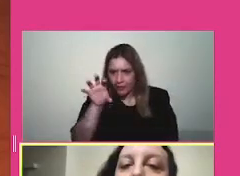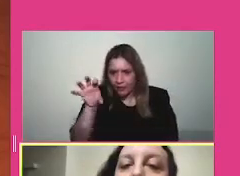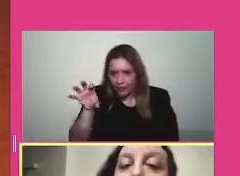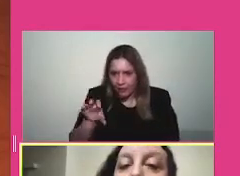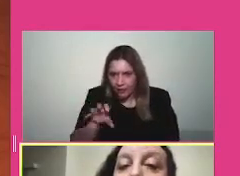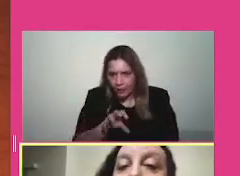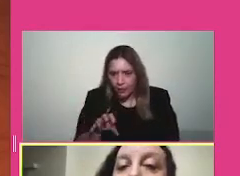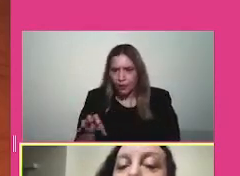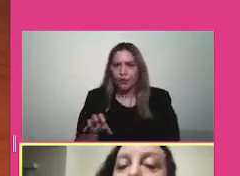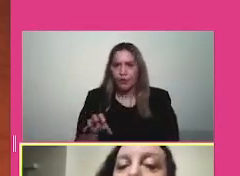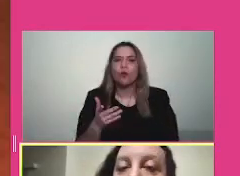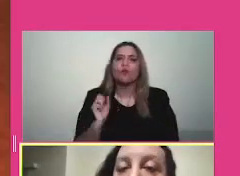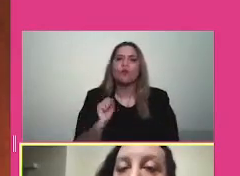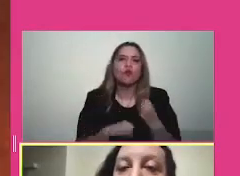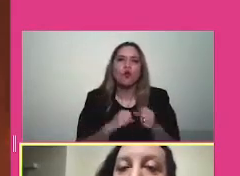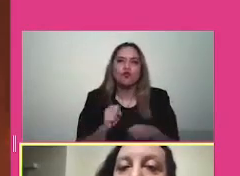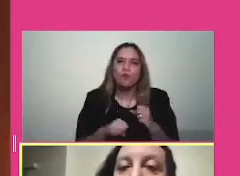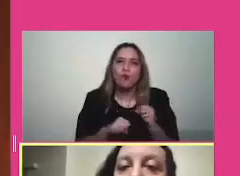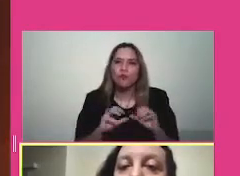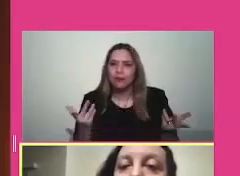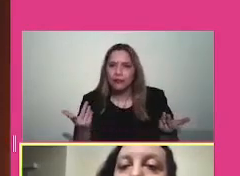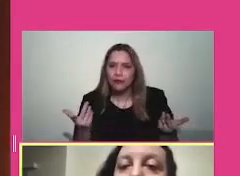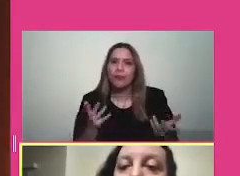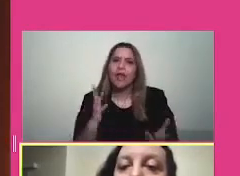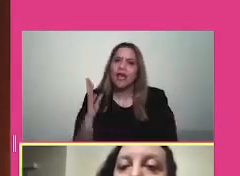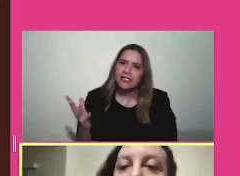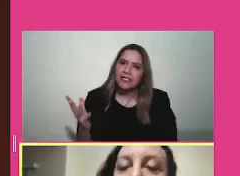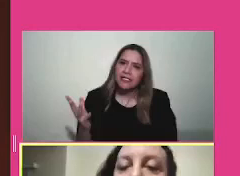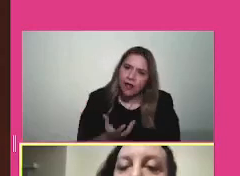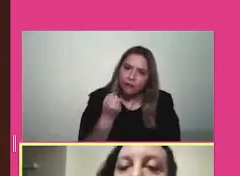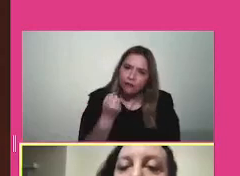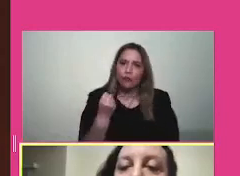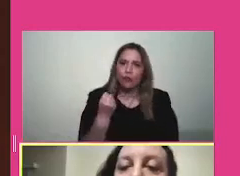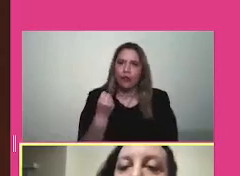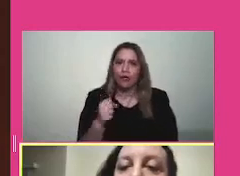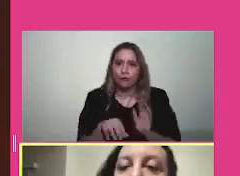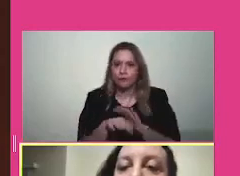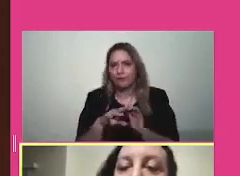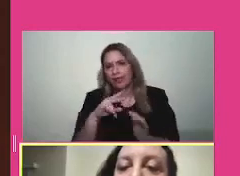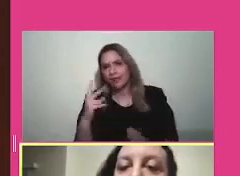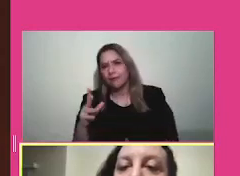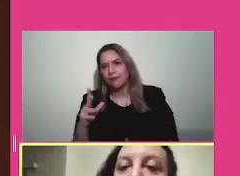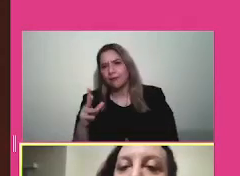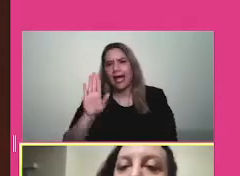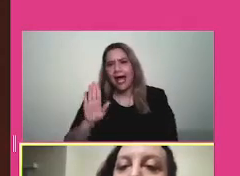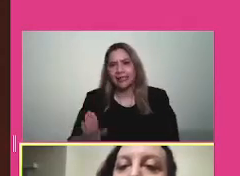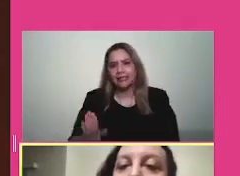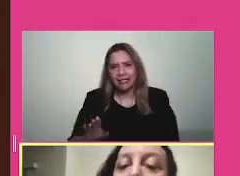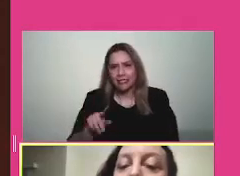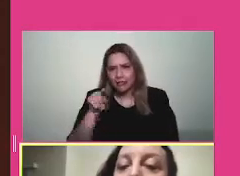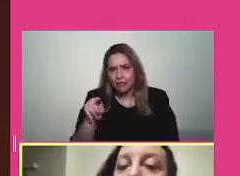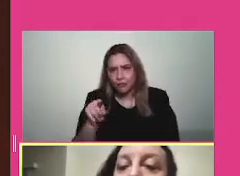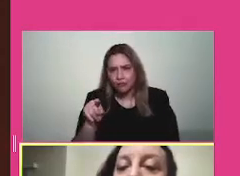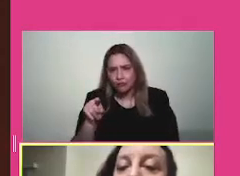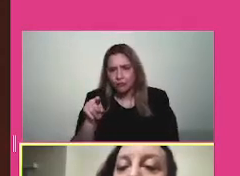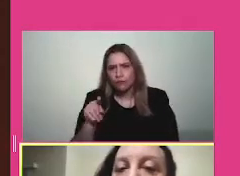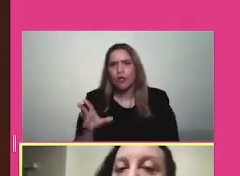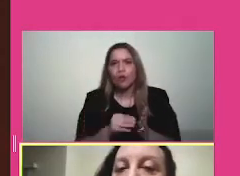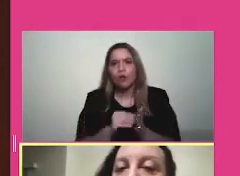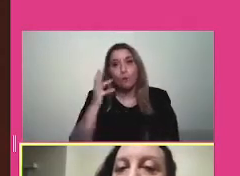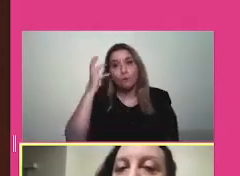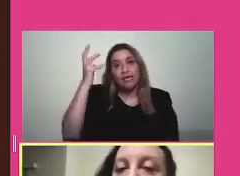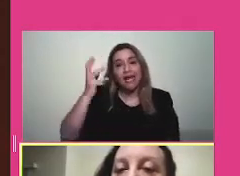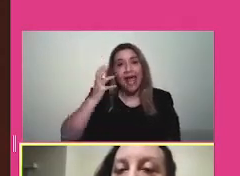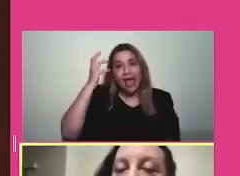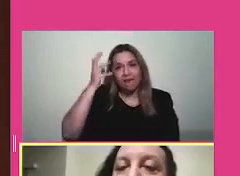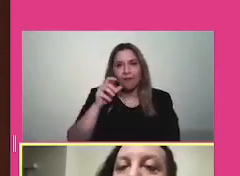Και προσπαθούμε ουσιαστικά να βρούμε μία κάρτα από αυτές εδώ που λέει ότι είναι οι κάρτες με το πνεύμα